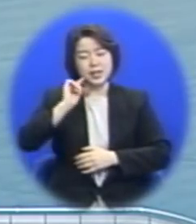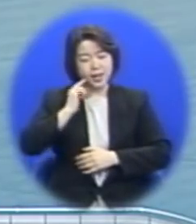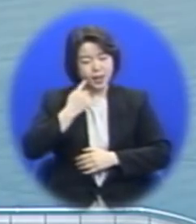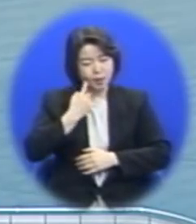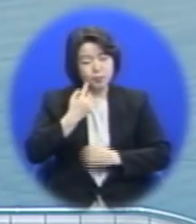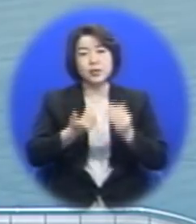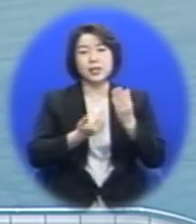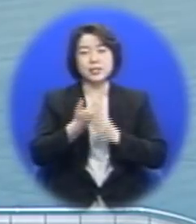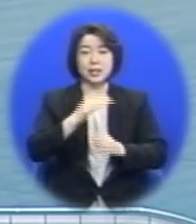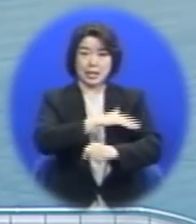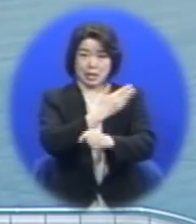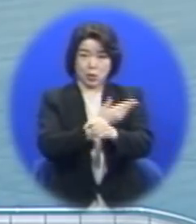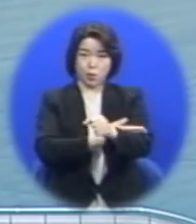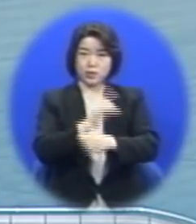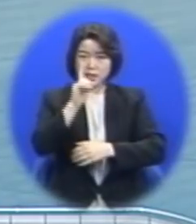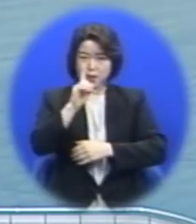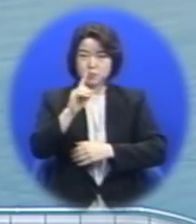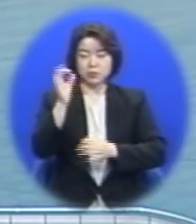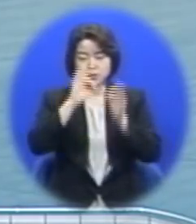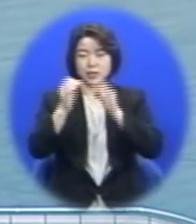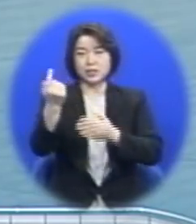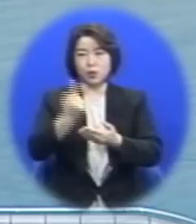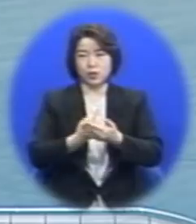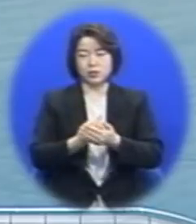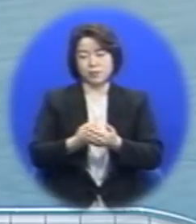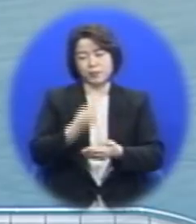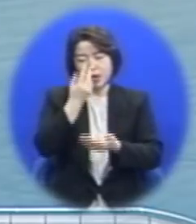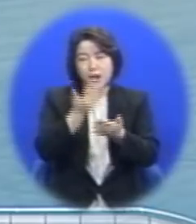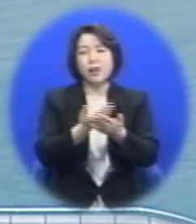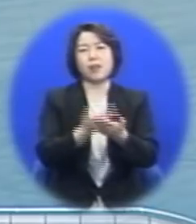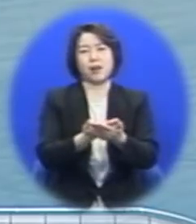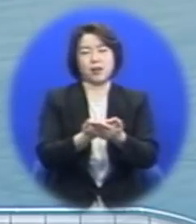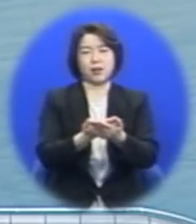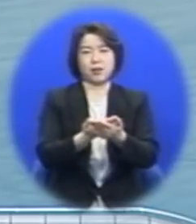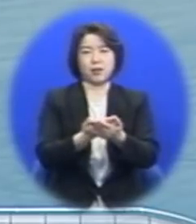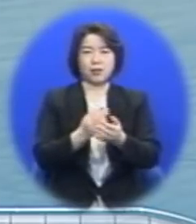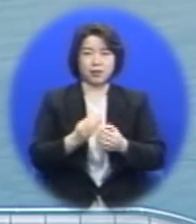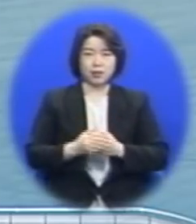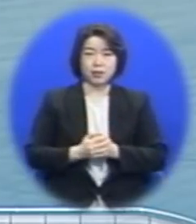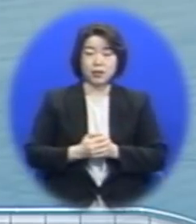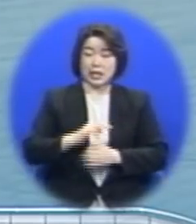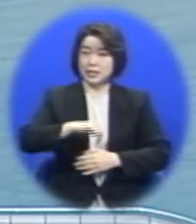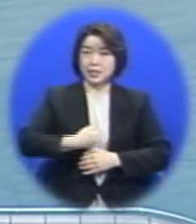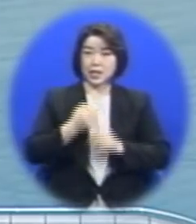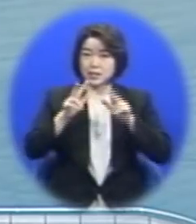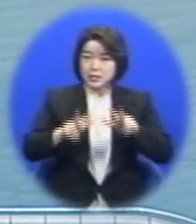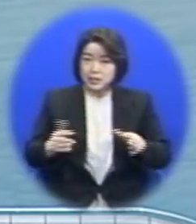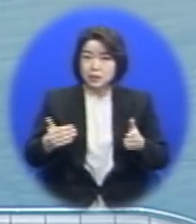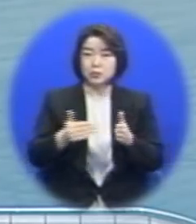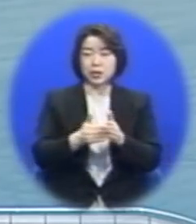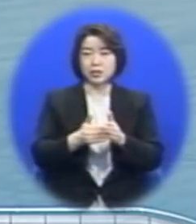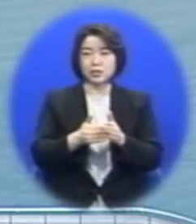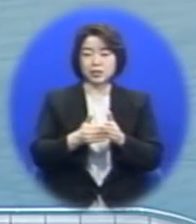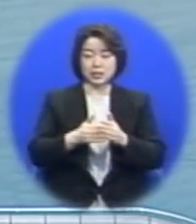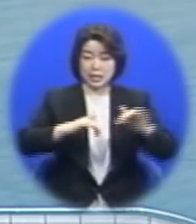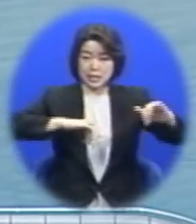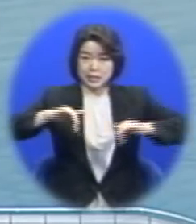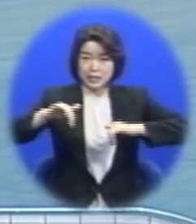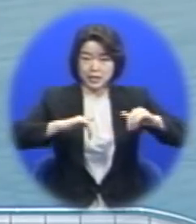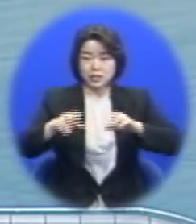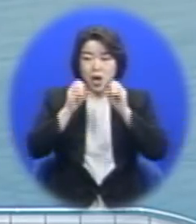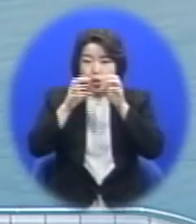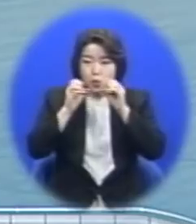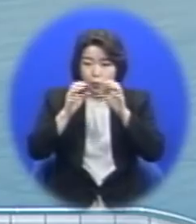분이 찾아오셔서 살려달라는 거예요. 자기는 지금까지 이렇게 노방 전도하는